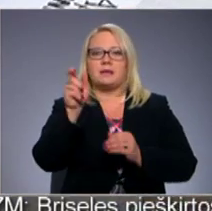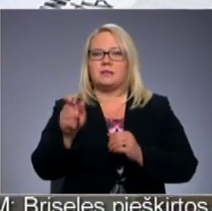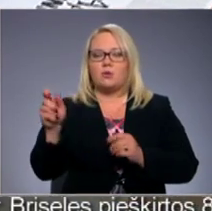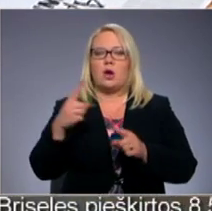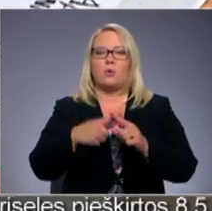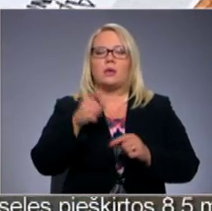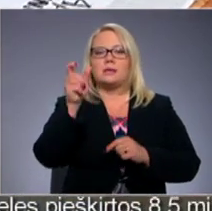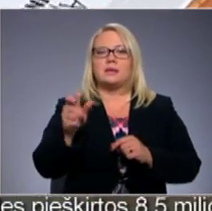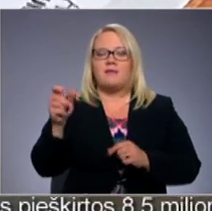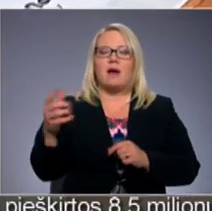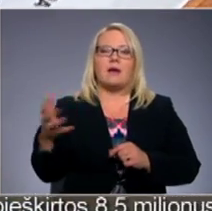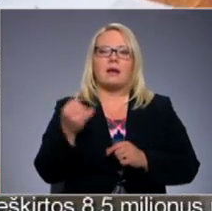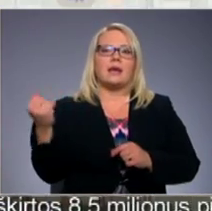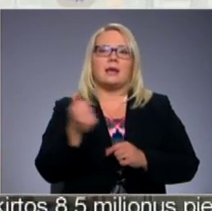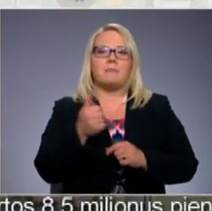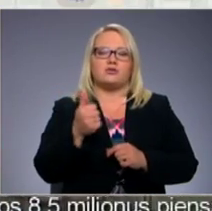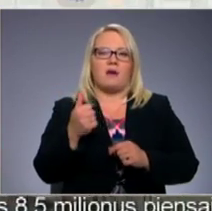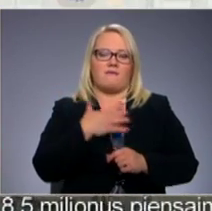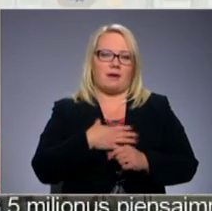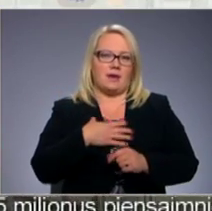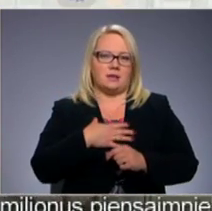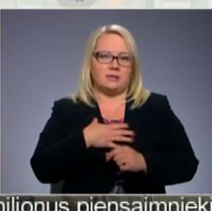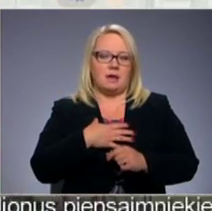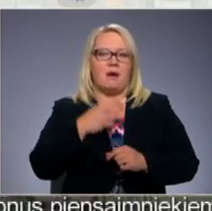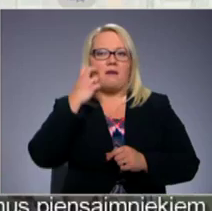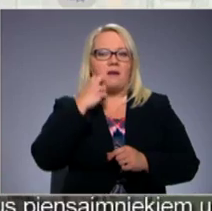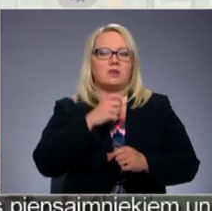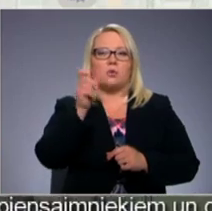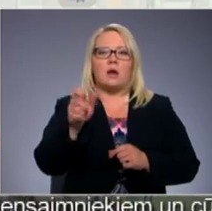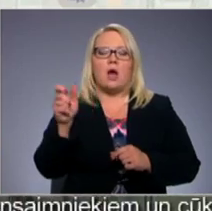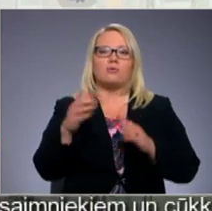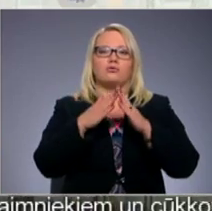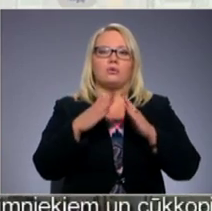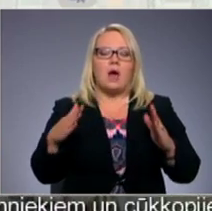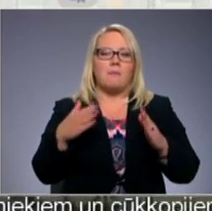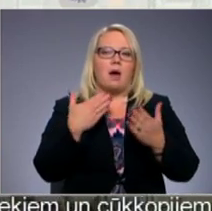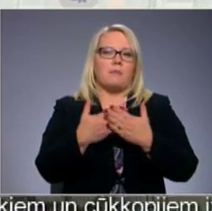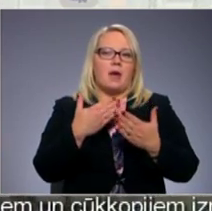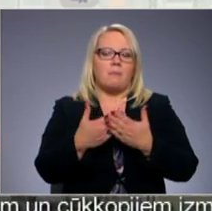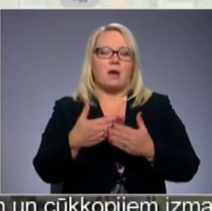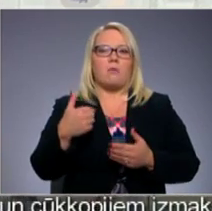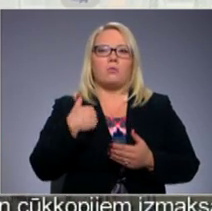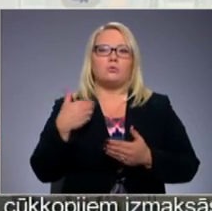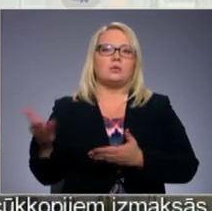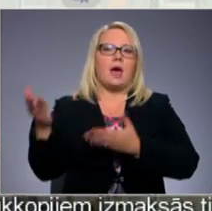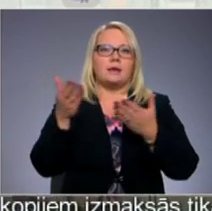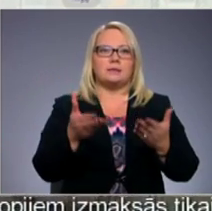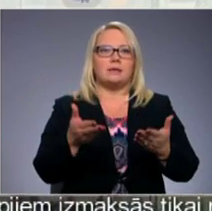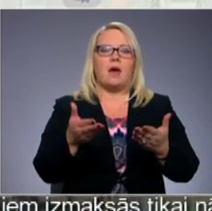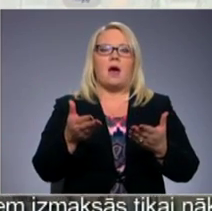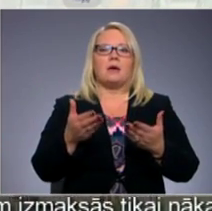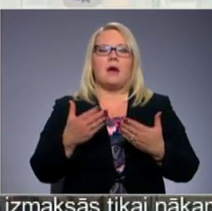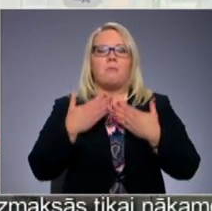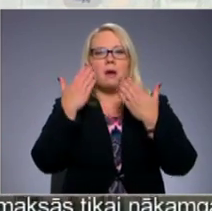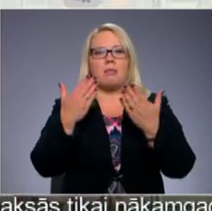un cilvēki ar īpašām vajadzībām. Veco ļaužu namā, piemēram, mūs aicināja